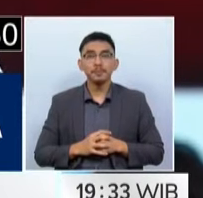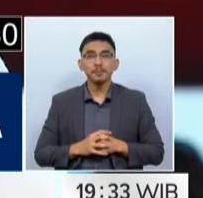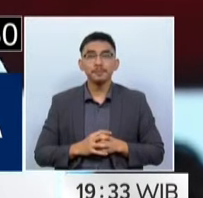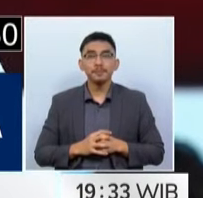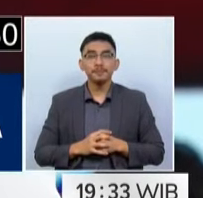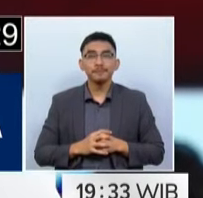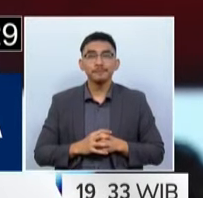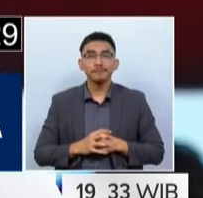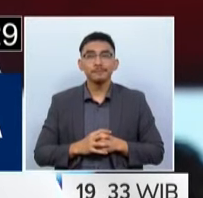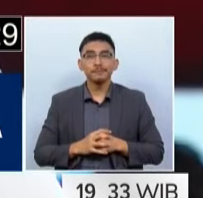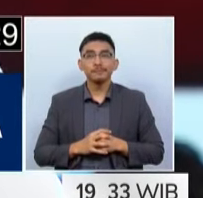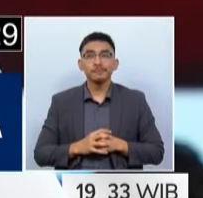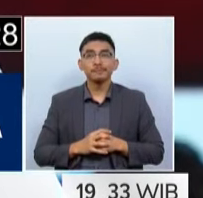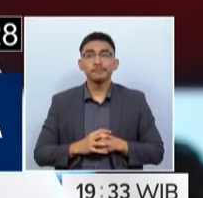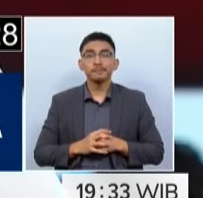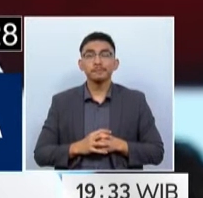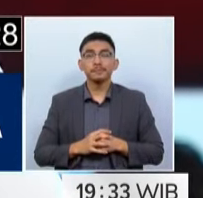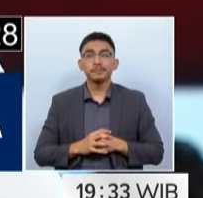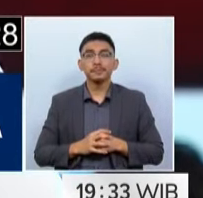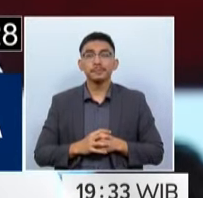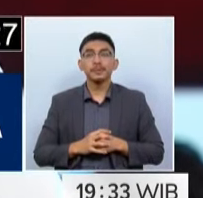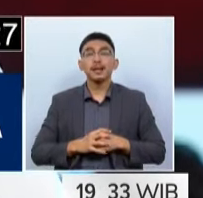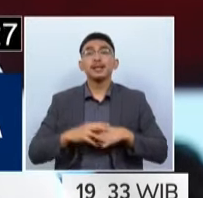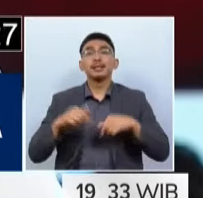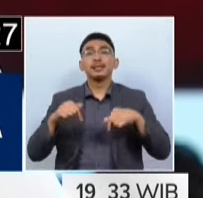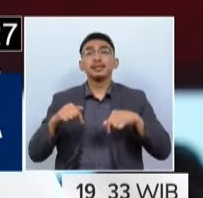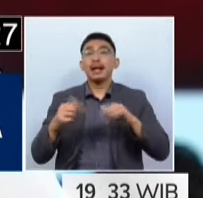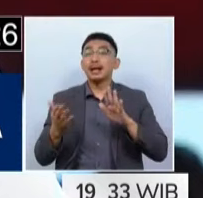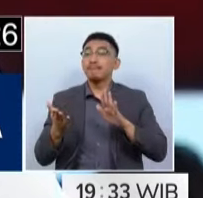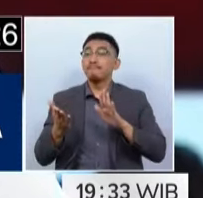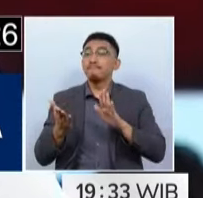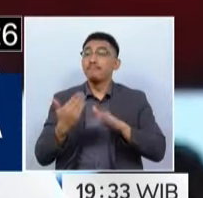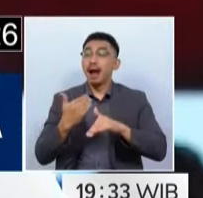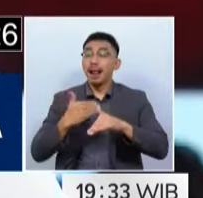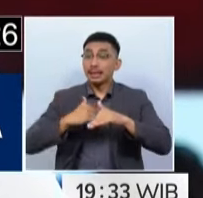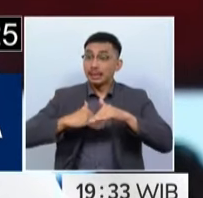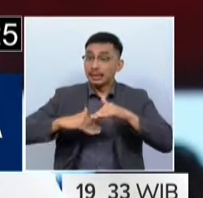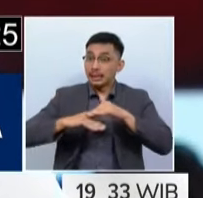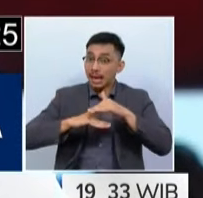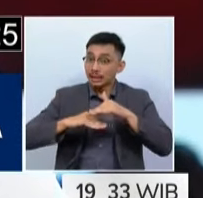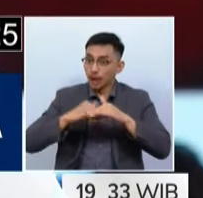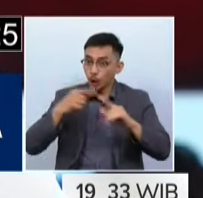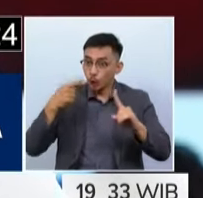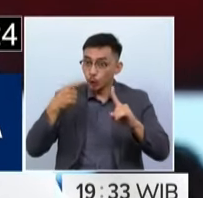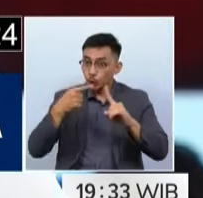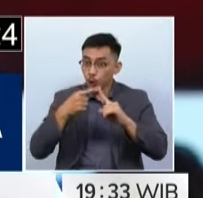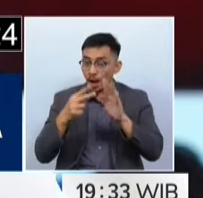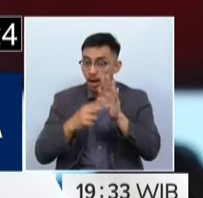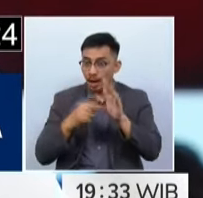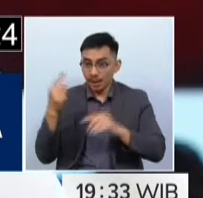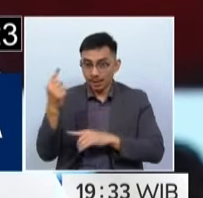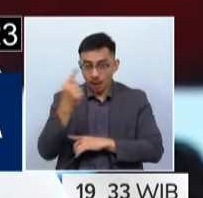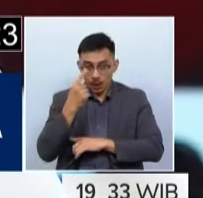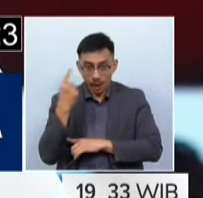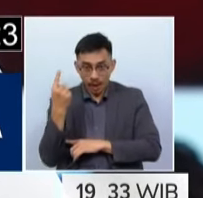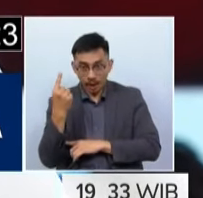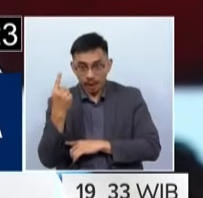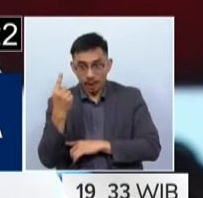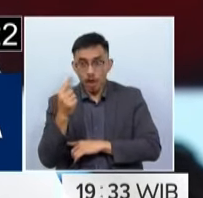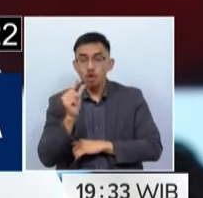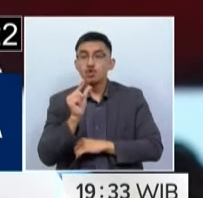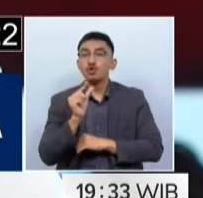kembali kepada dasar kita tujuan nasional yang tercantum dalam undang-undang